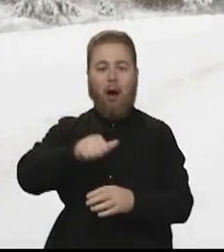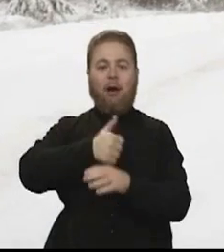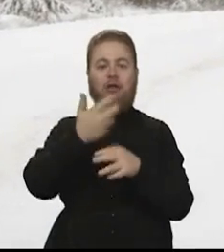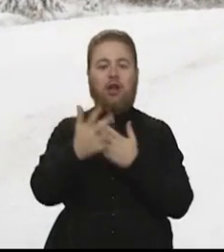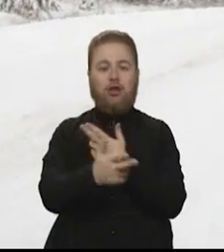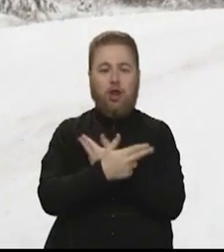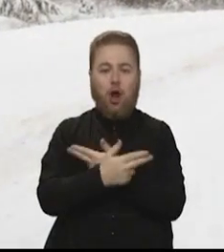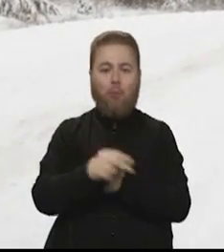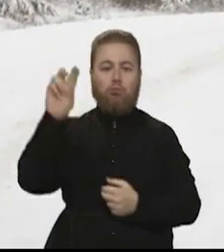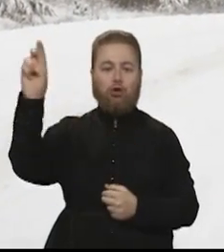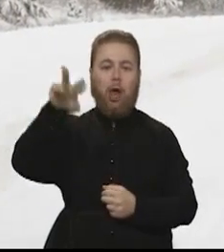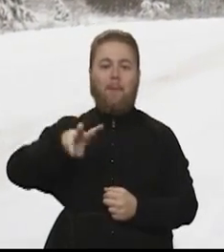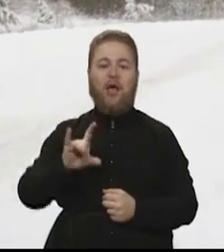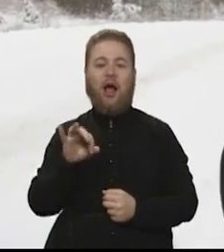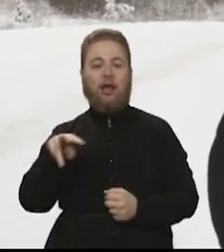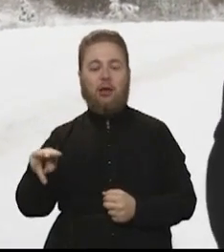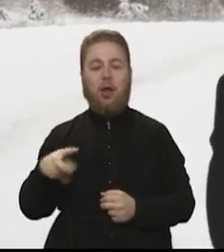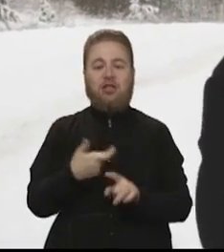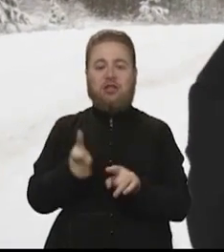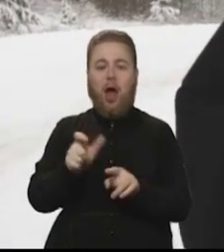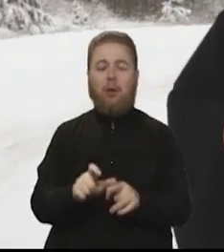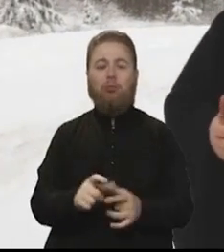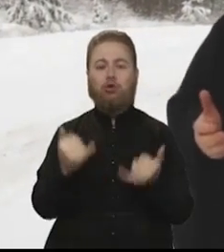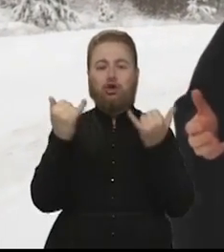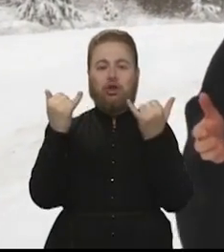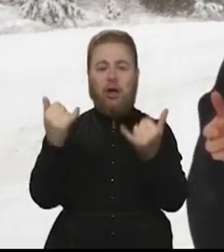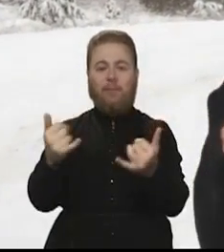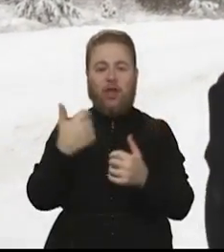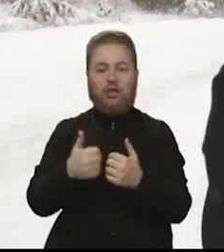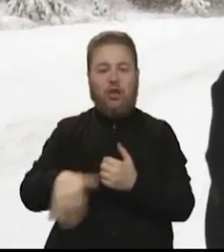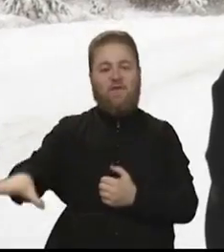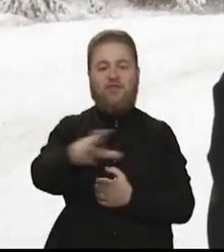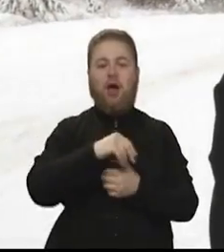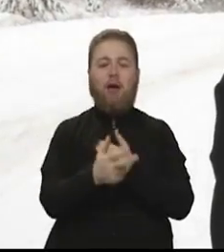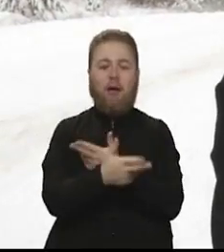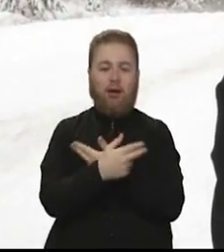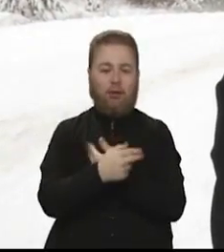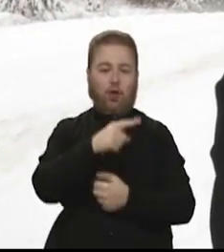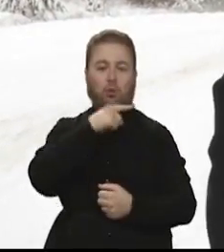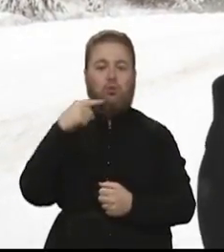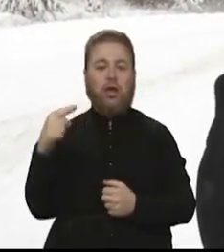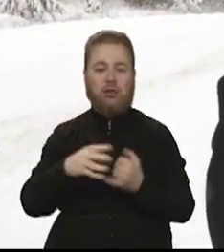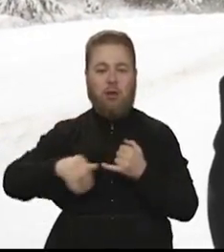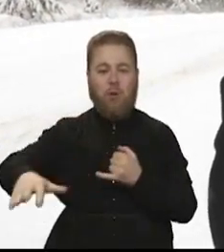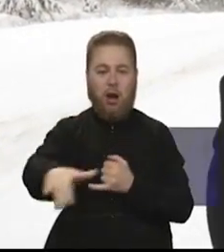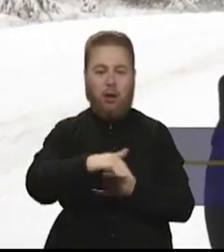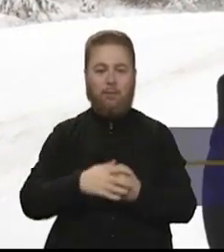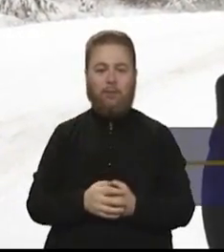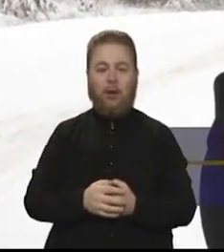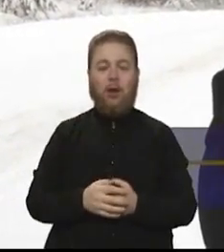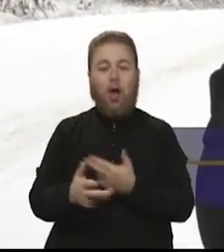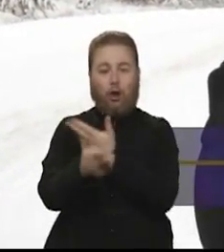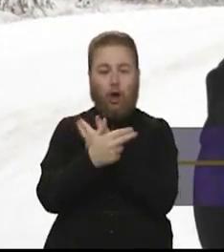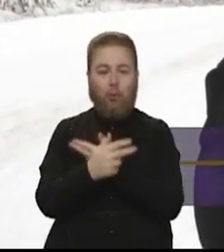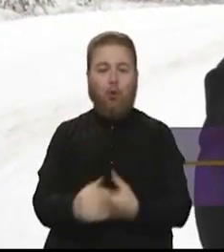Архистратиг Божий Михаил, один из самых почитаемых святых архангелов на русской земле. Ему